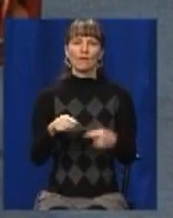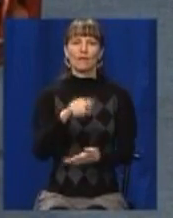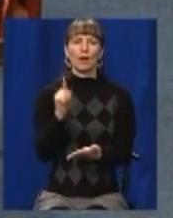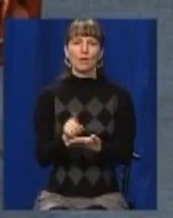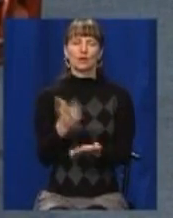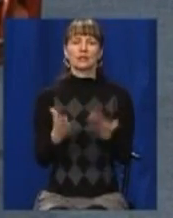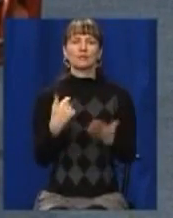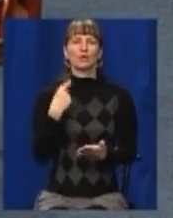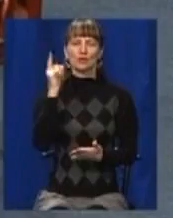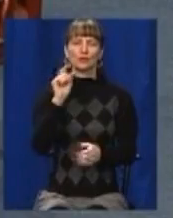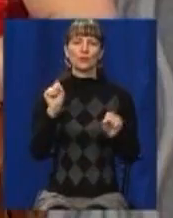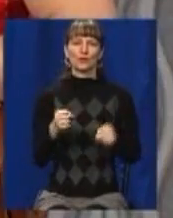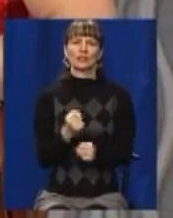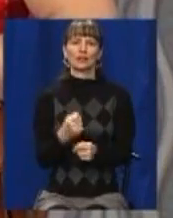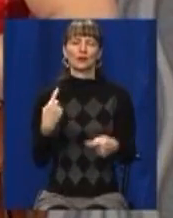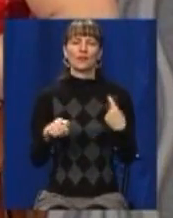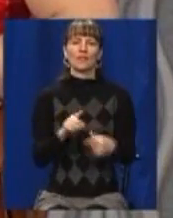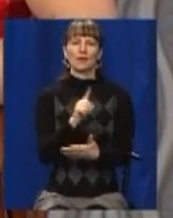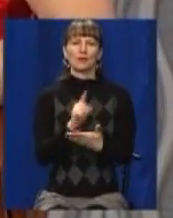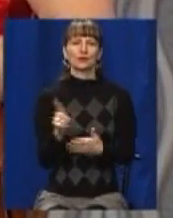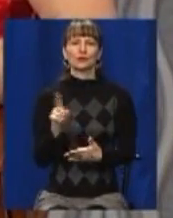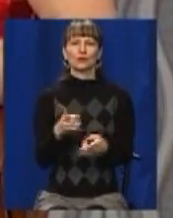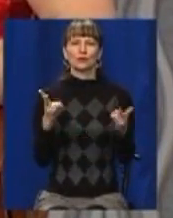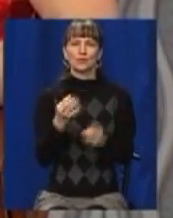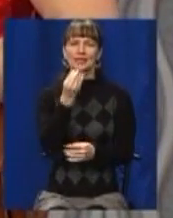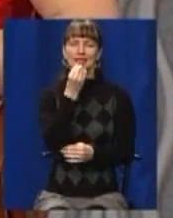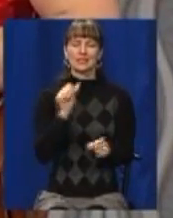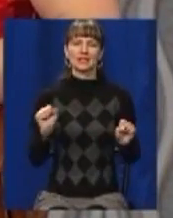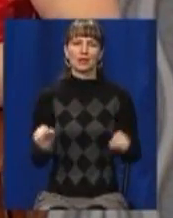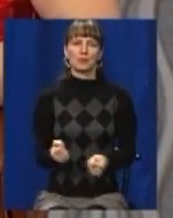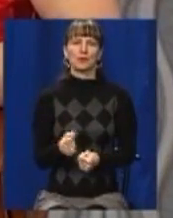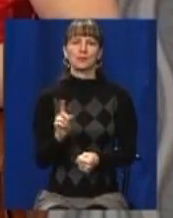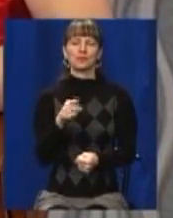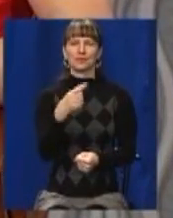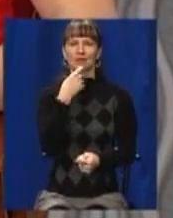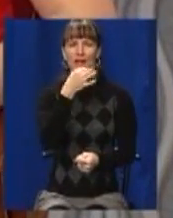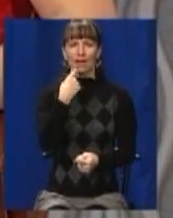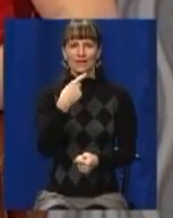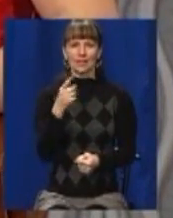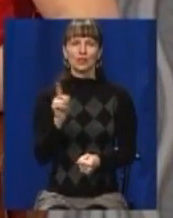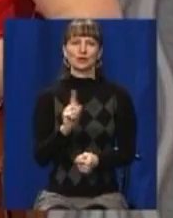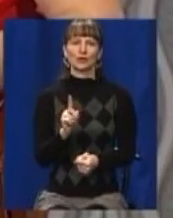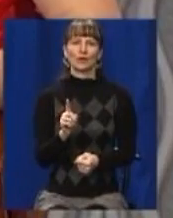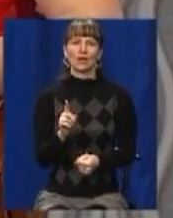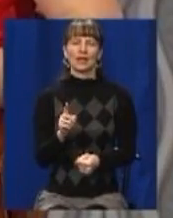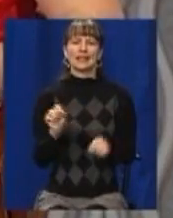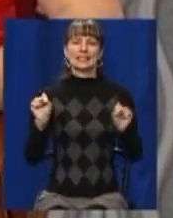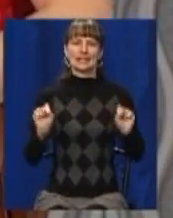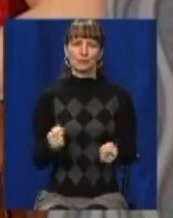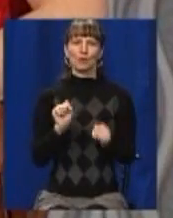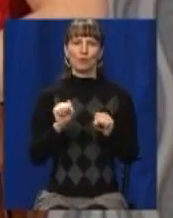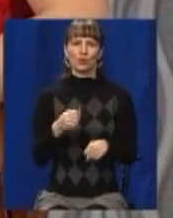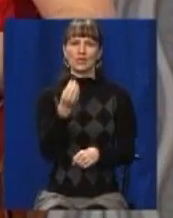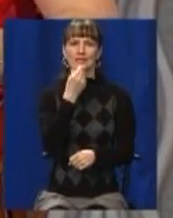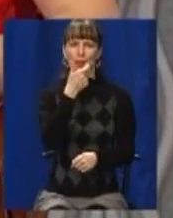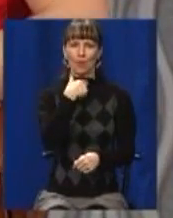що якщо ми з'ясували, що можна робити. Інше питання про те, що потрібно їсти взимку. Тому що ти мені казала, Даринка мені казала щойно, що взимку можна